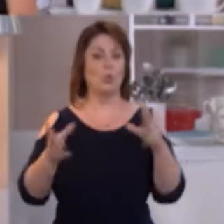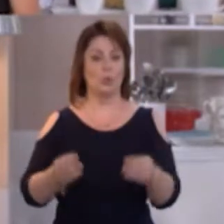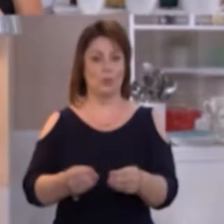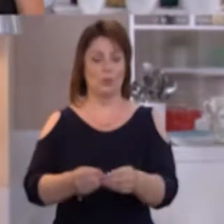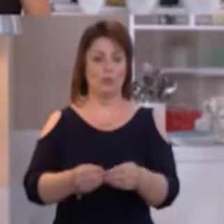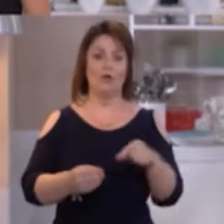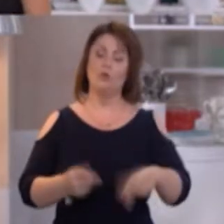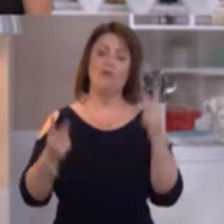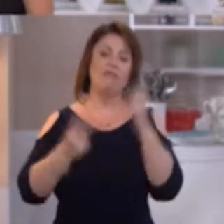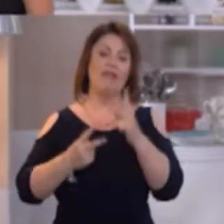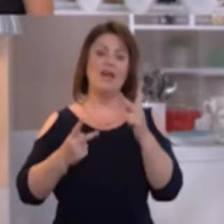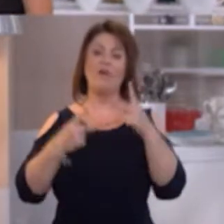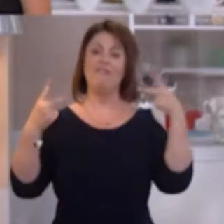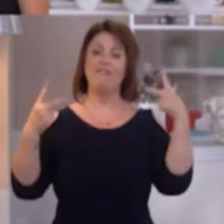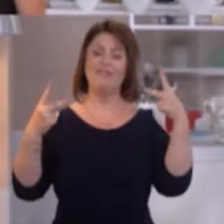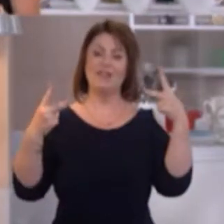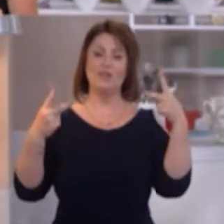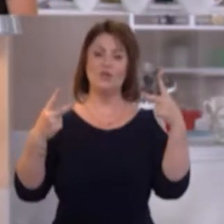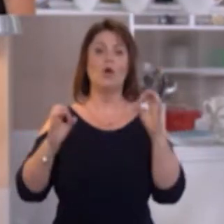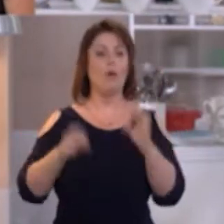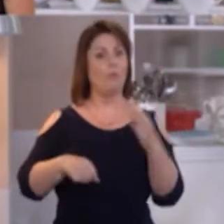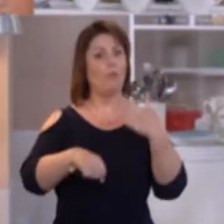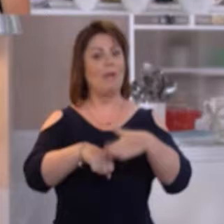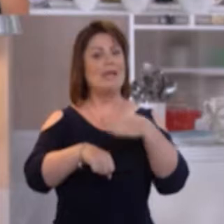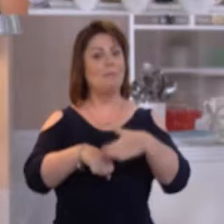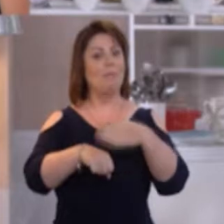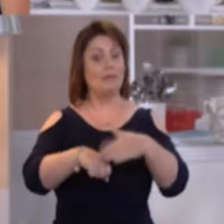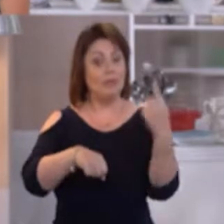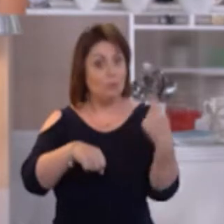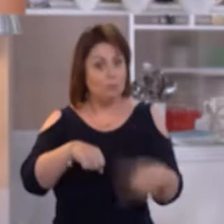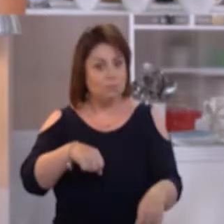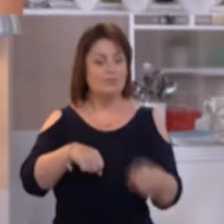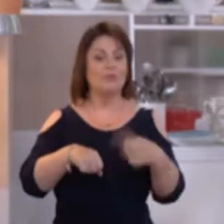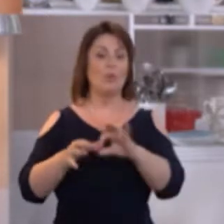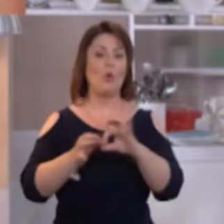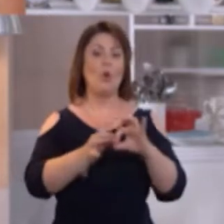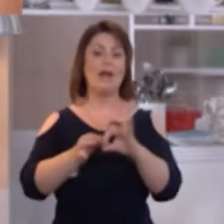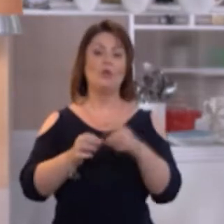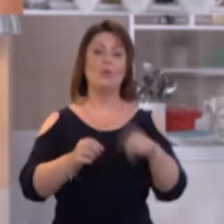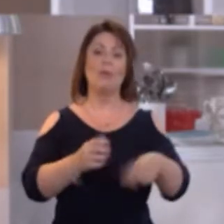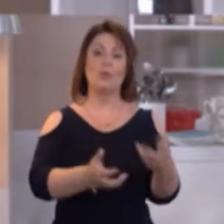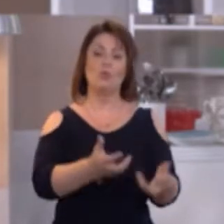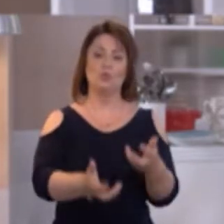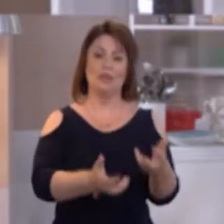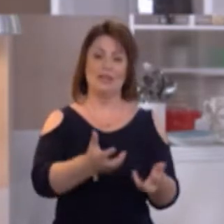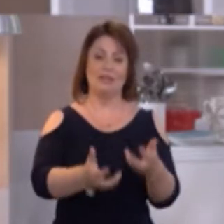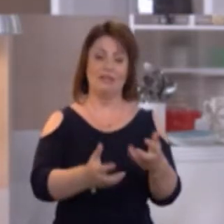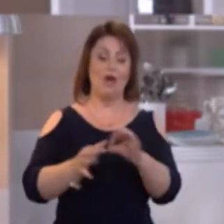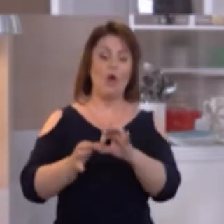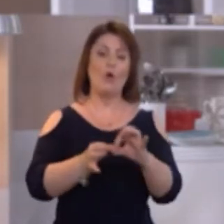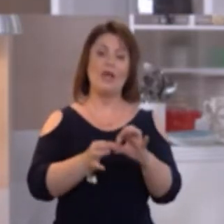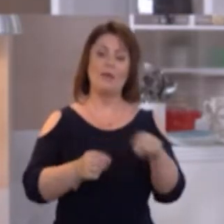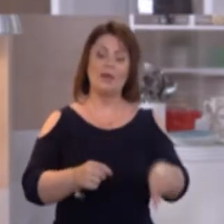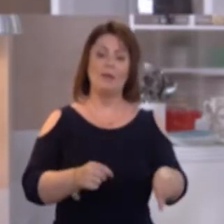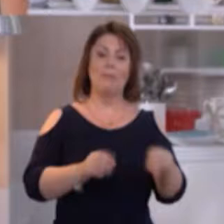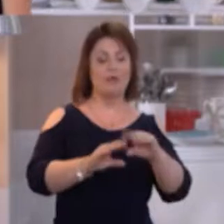veramente felici di poter fare questo esperimento legato alla cucina, legato alle belle cose